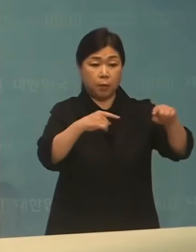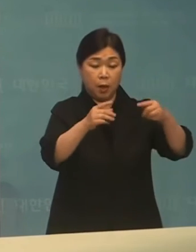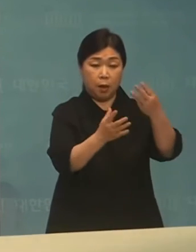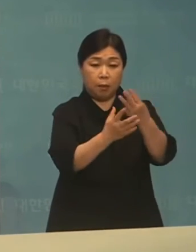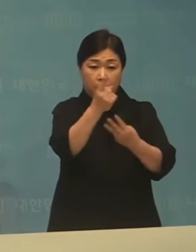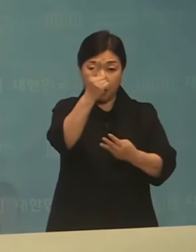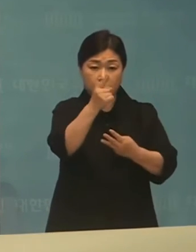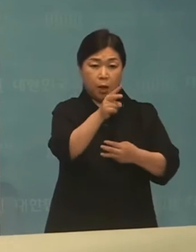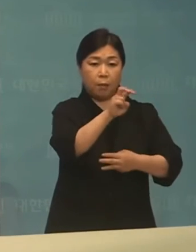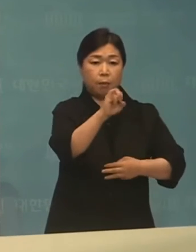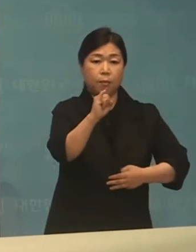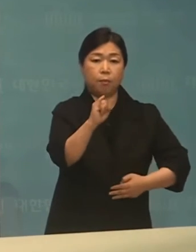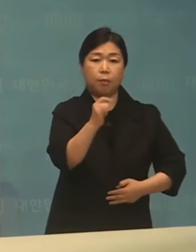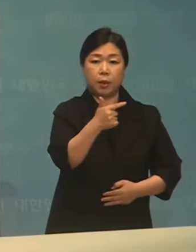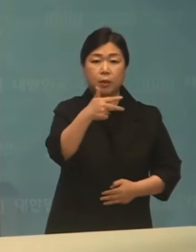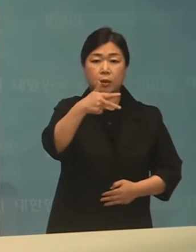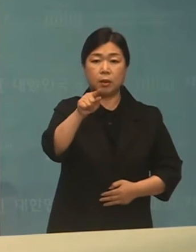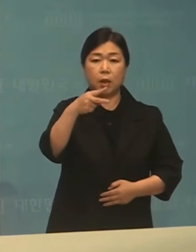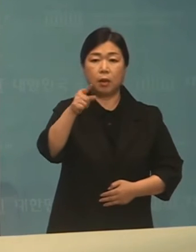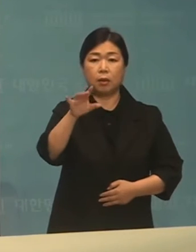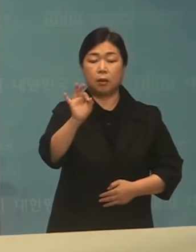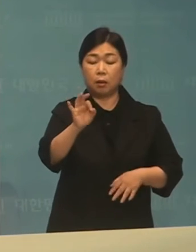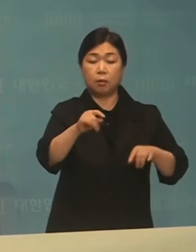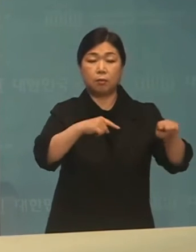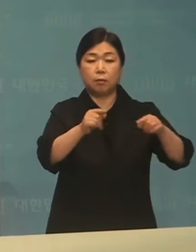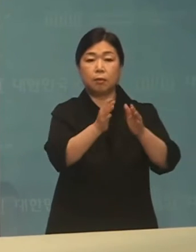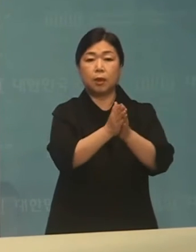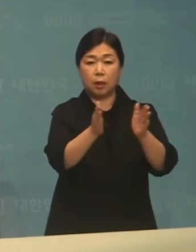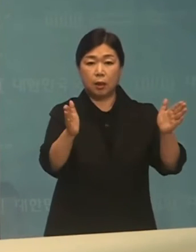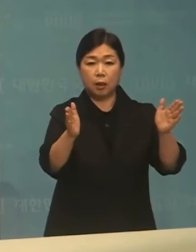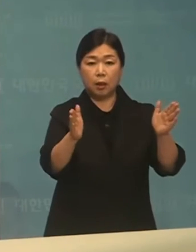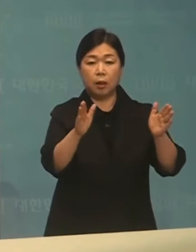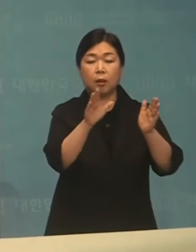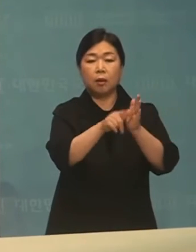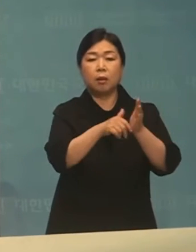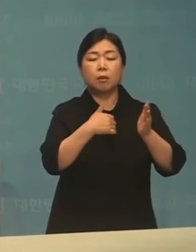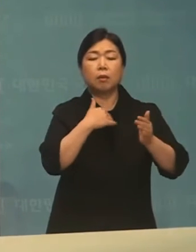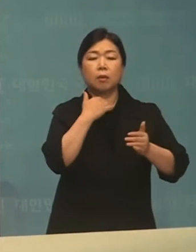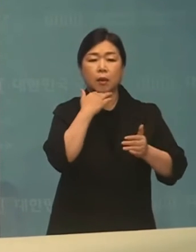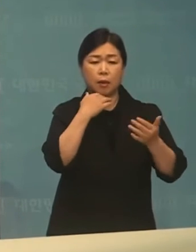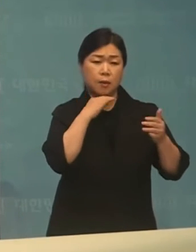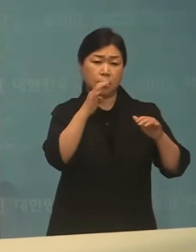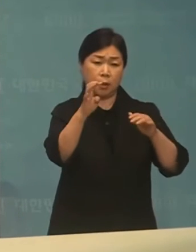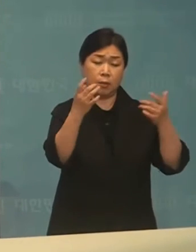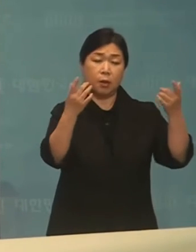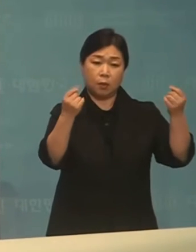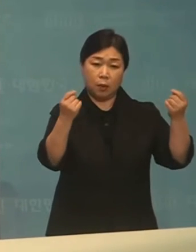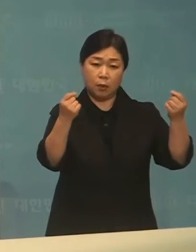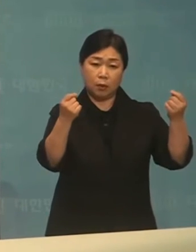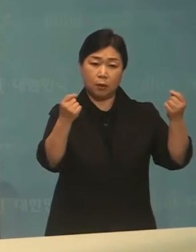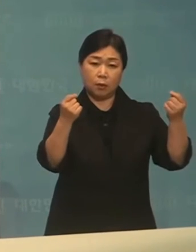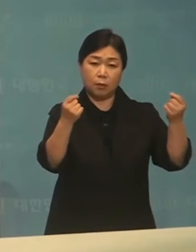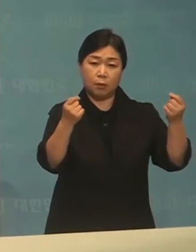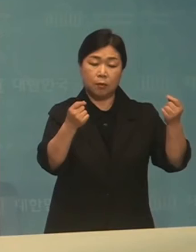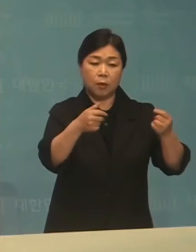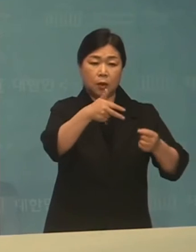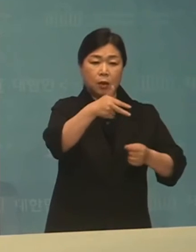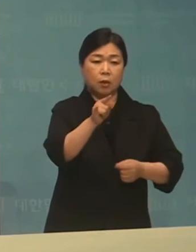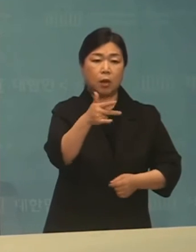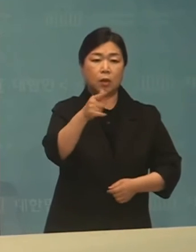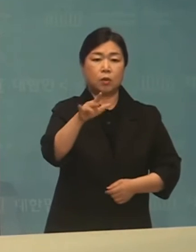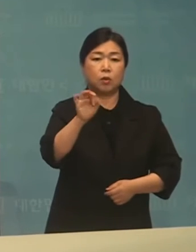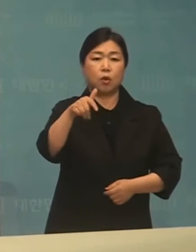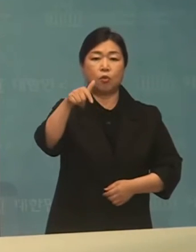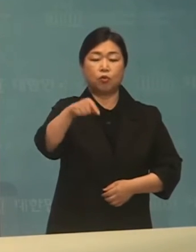민자당으로 출발했습니다. 이때 저는 40대 초의 같은 또래인 재정부